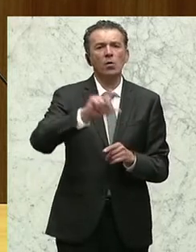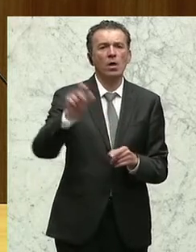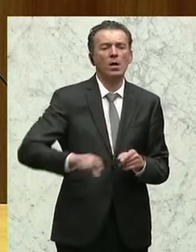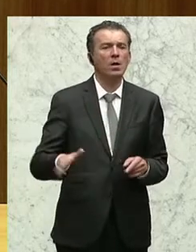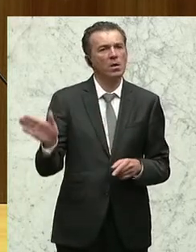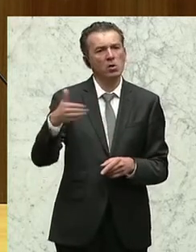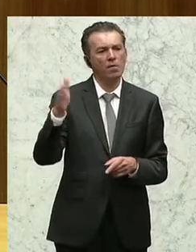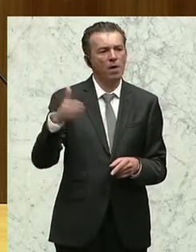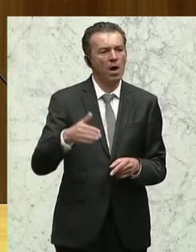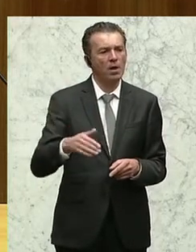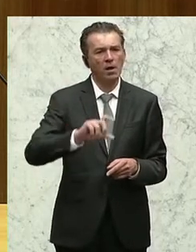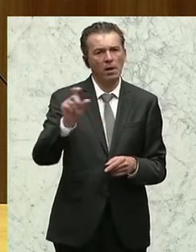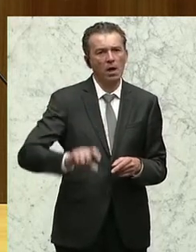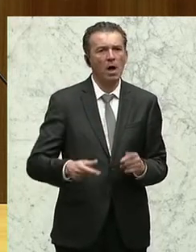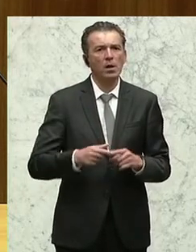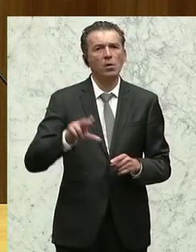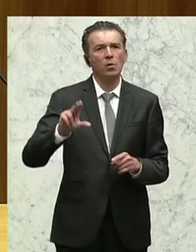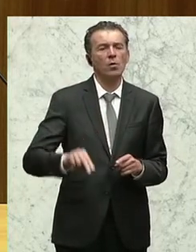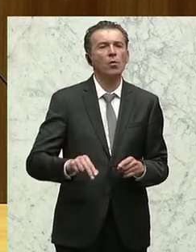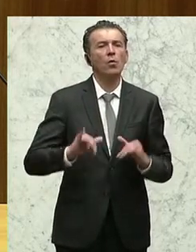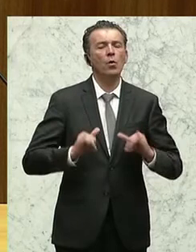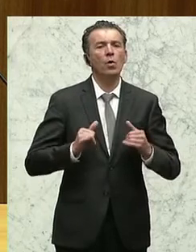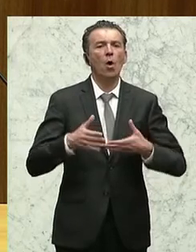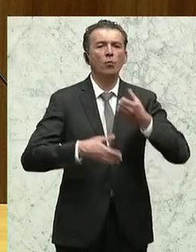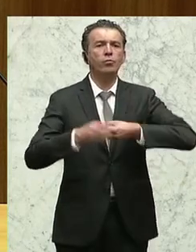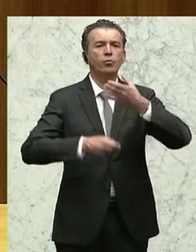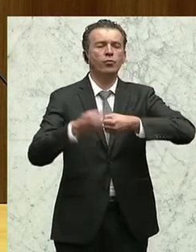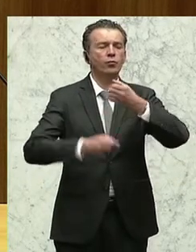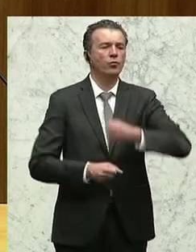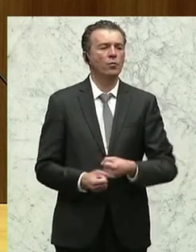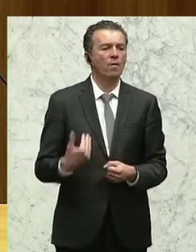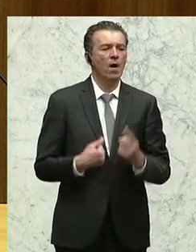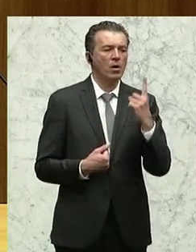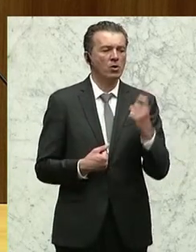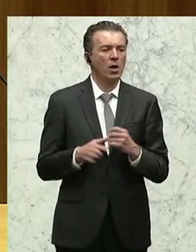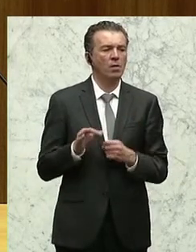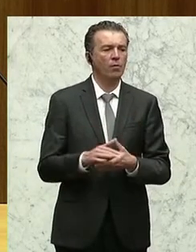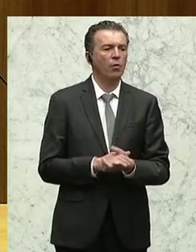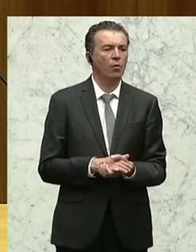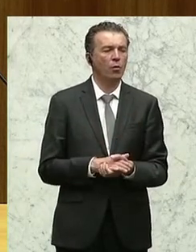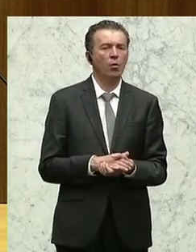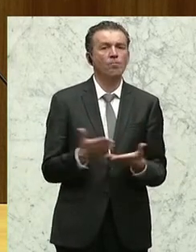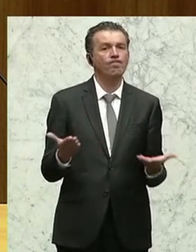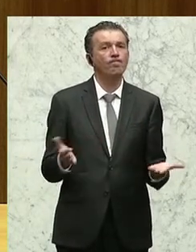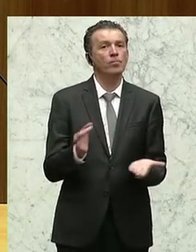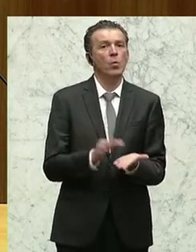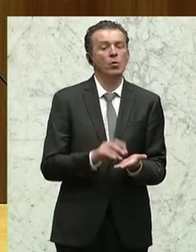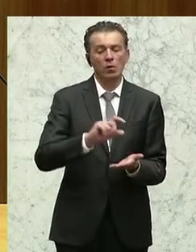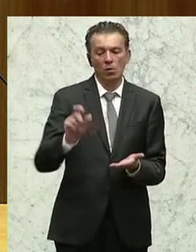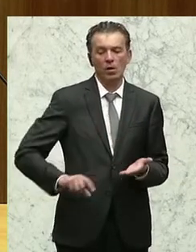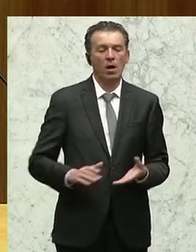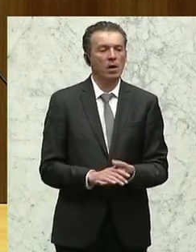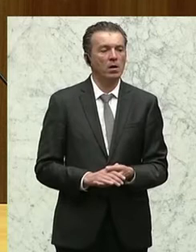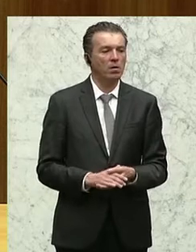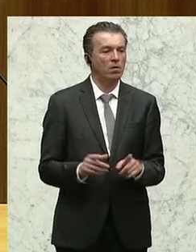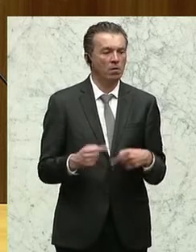italienische Flagge in Italien und in Südtirol zu hissen. Das war der Startschuss für diese Position Italiens,